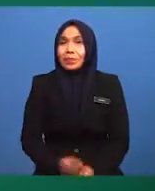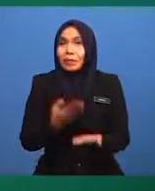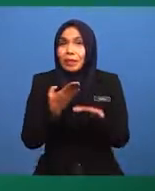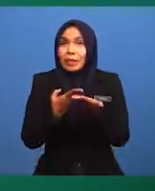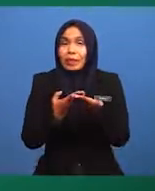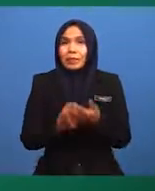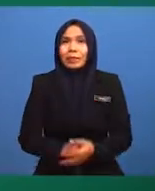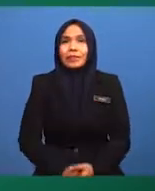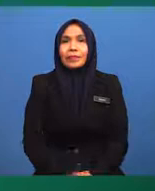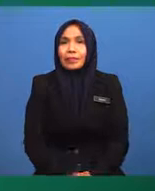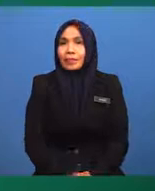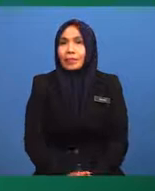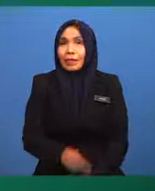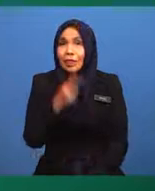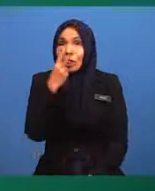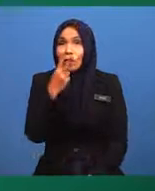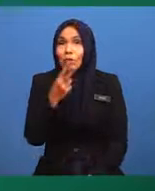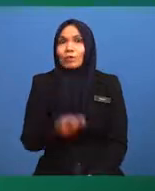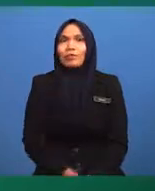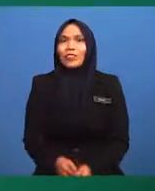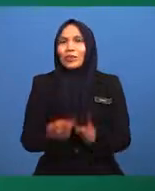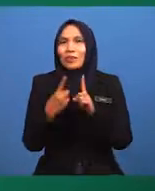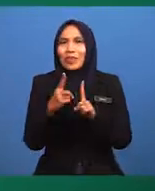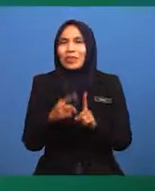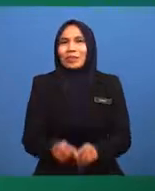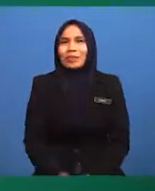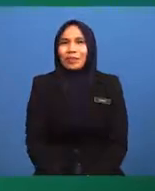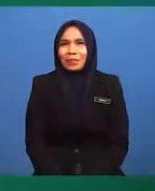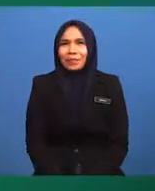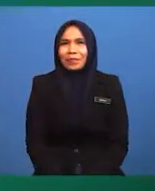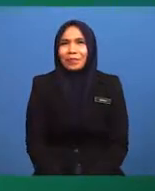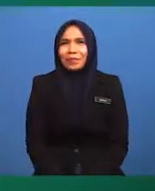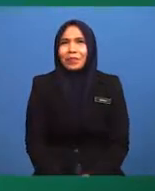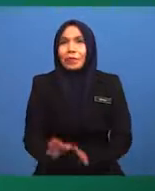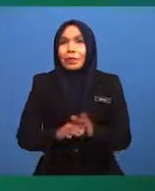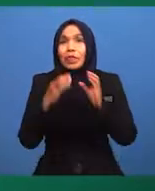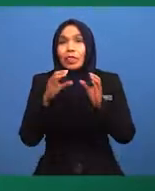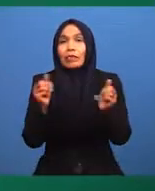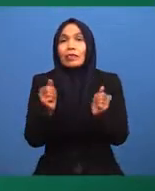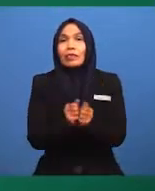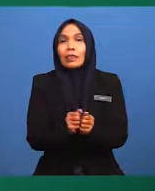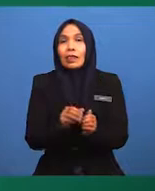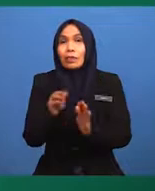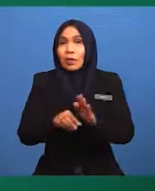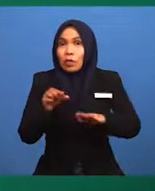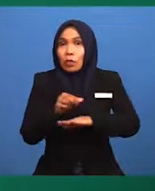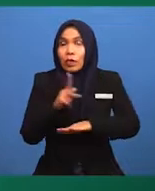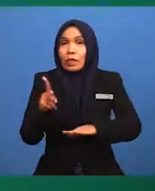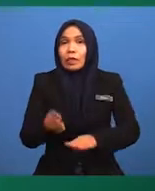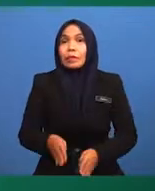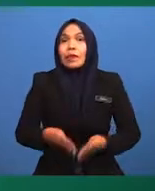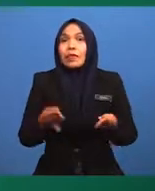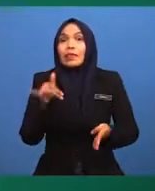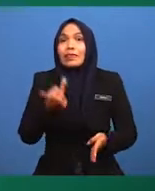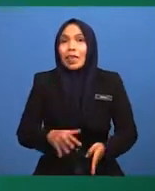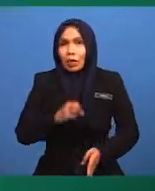Baik, kita tengok jawapan ya. Bercakap dengan menggunakan bahasa yang